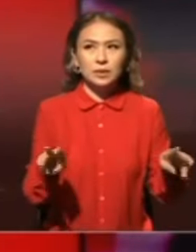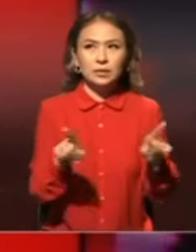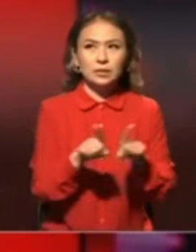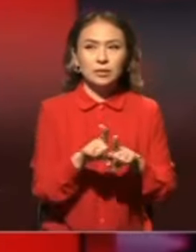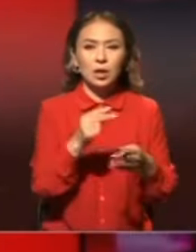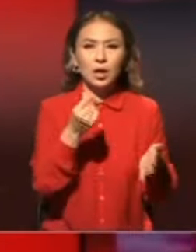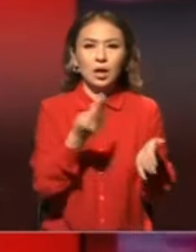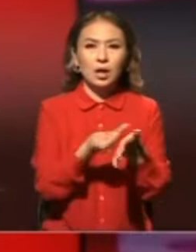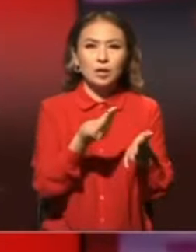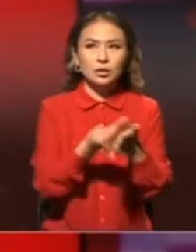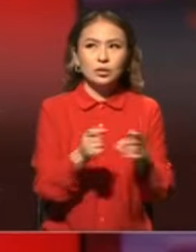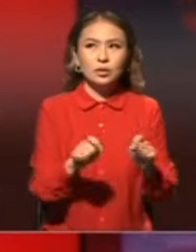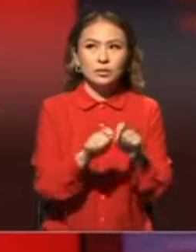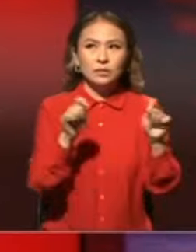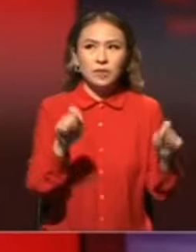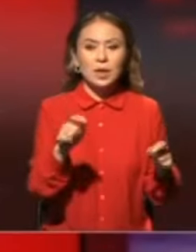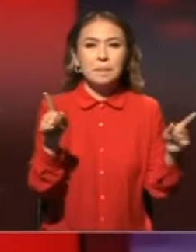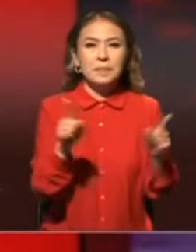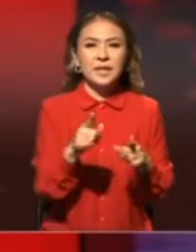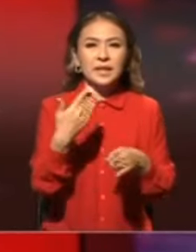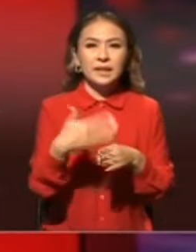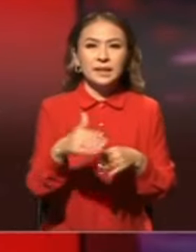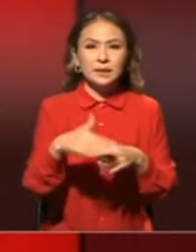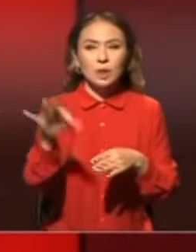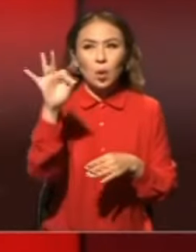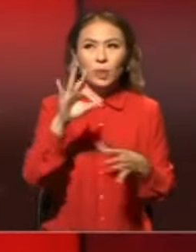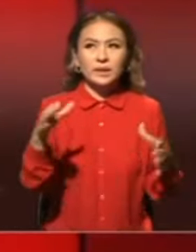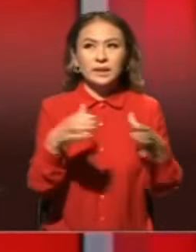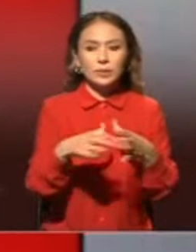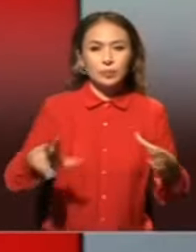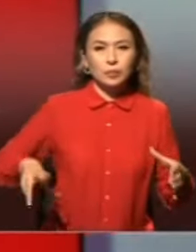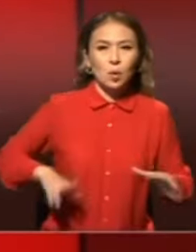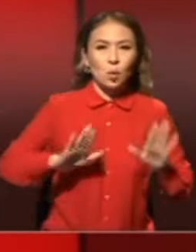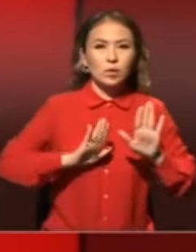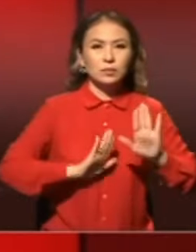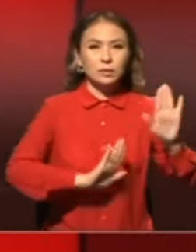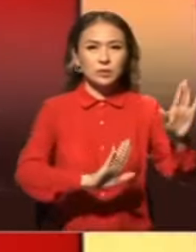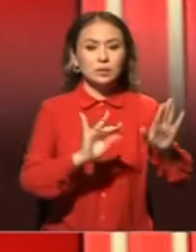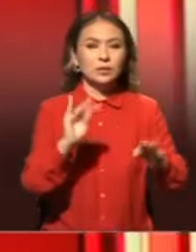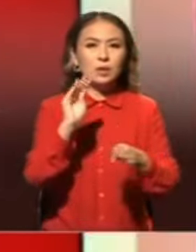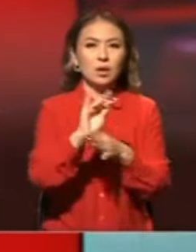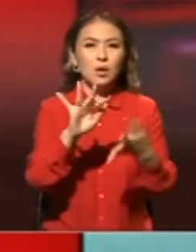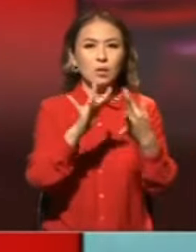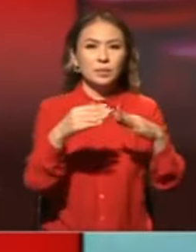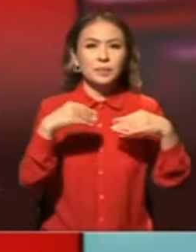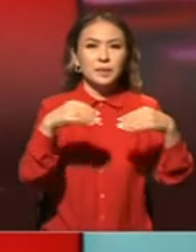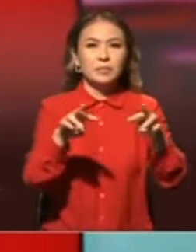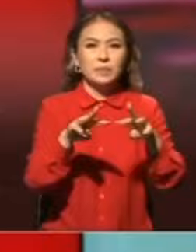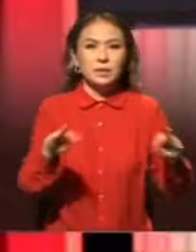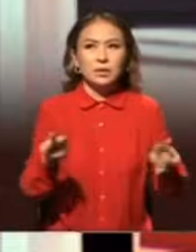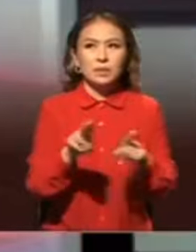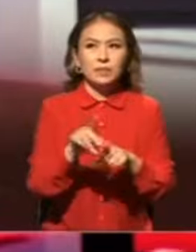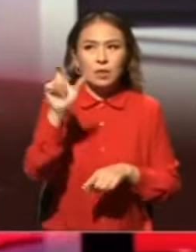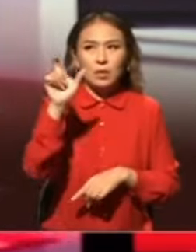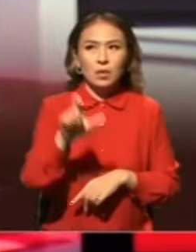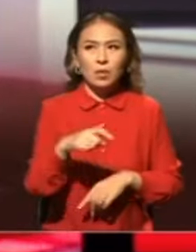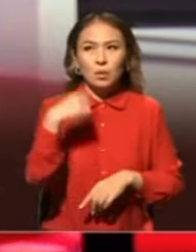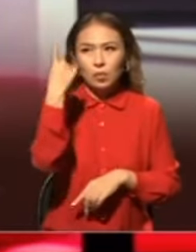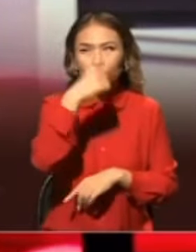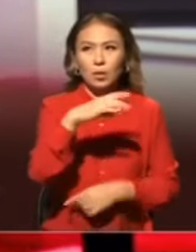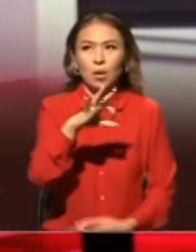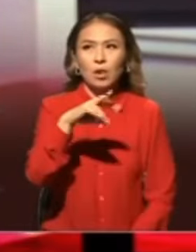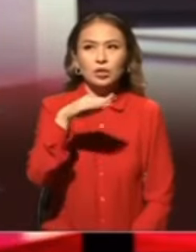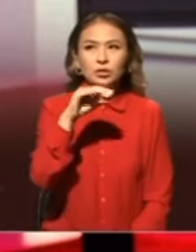ауыл шаруашылығы министрлігі қаржылық құралдар микрокредит беру департаменті директорының орынбасары, сондай-ақ ауыл шаруашылығы министрлігінің ресми өкілі